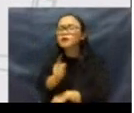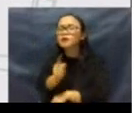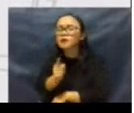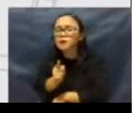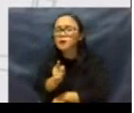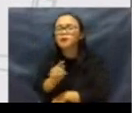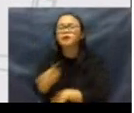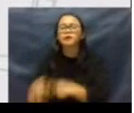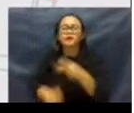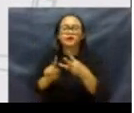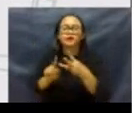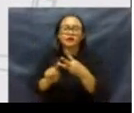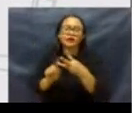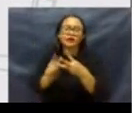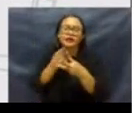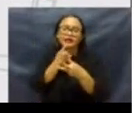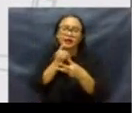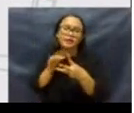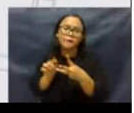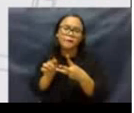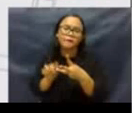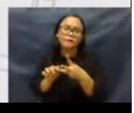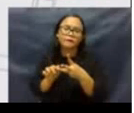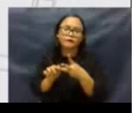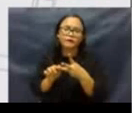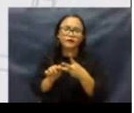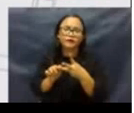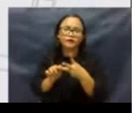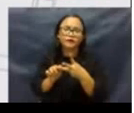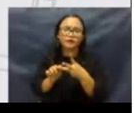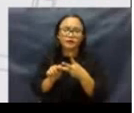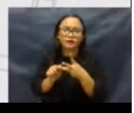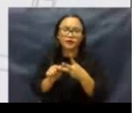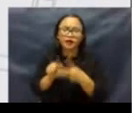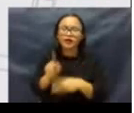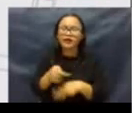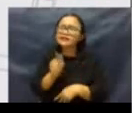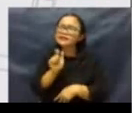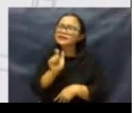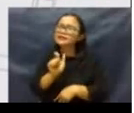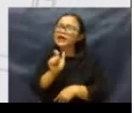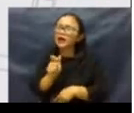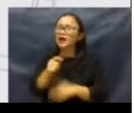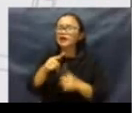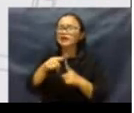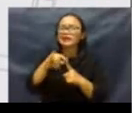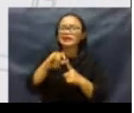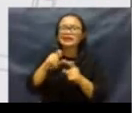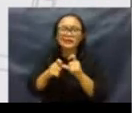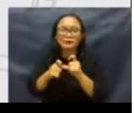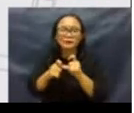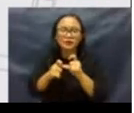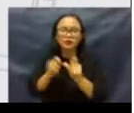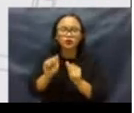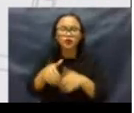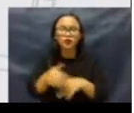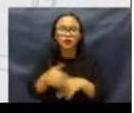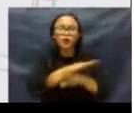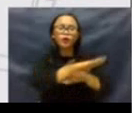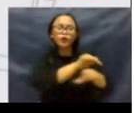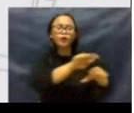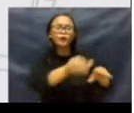akan cerita tentang bagaimana ada satu tips yang saya bisa berikan untuk mengapresiasi murid agar mereka